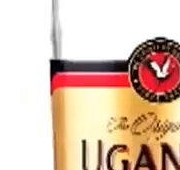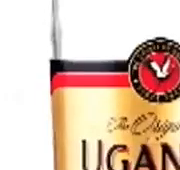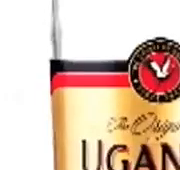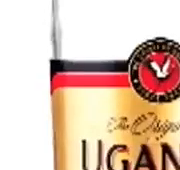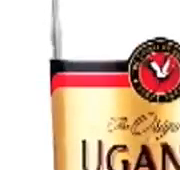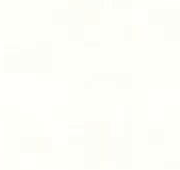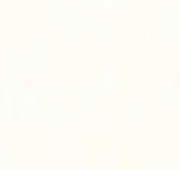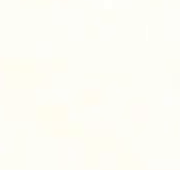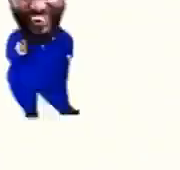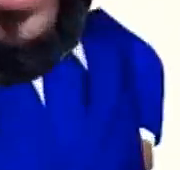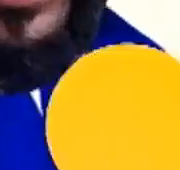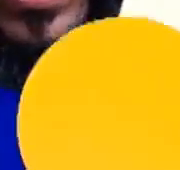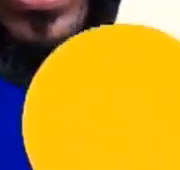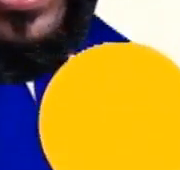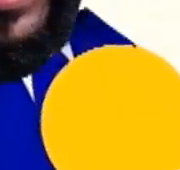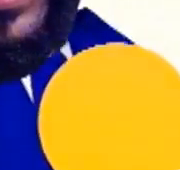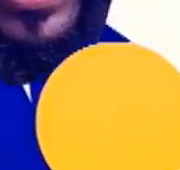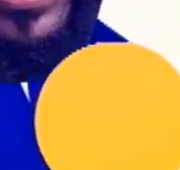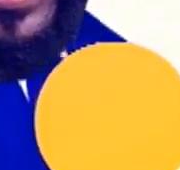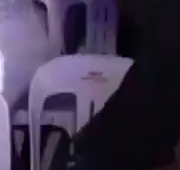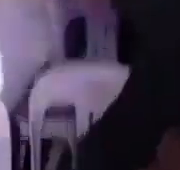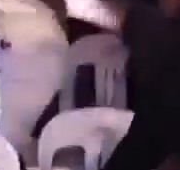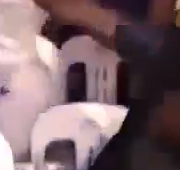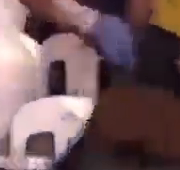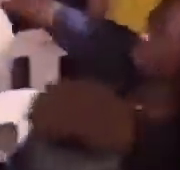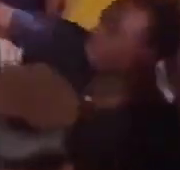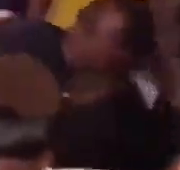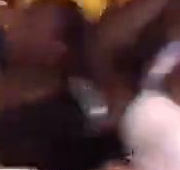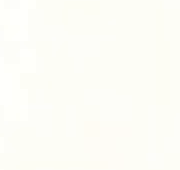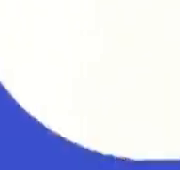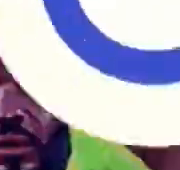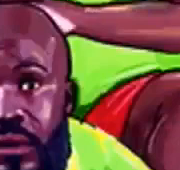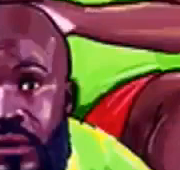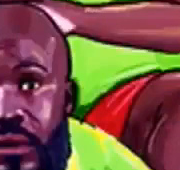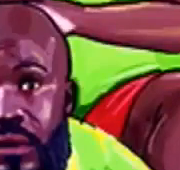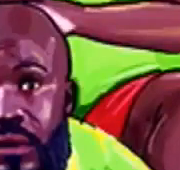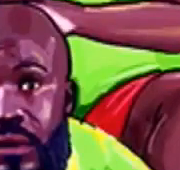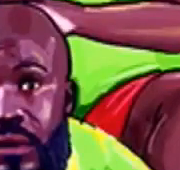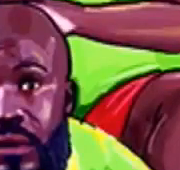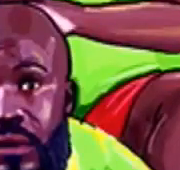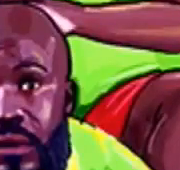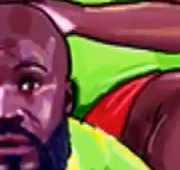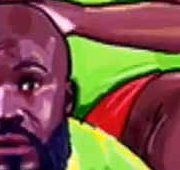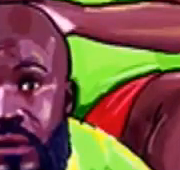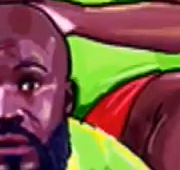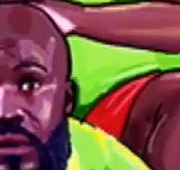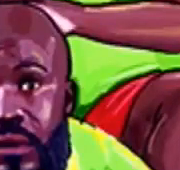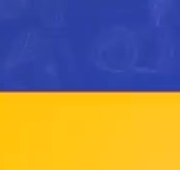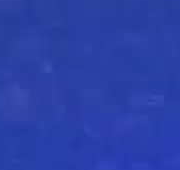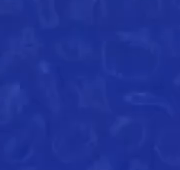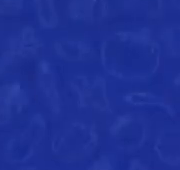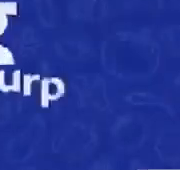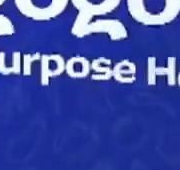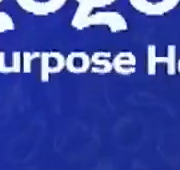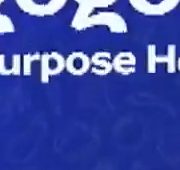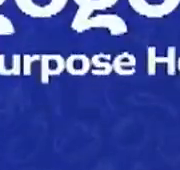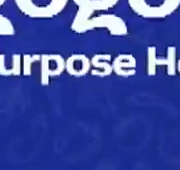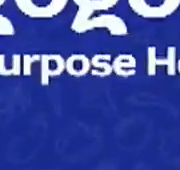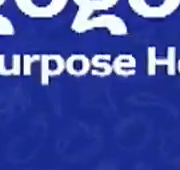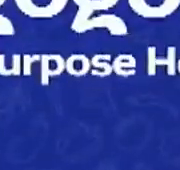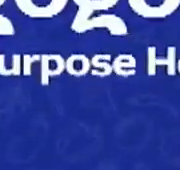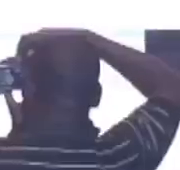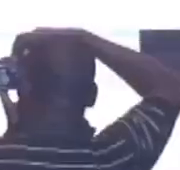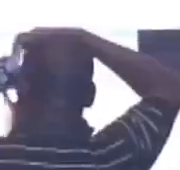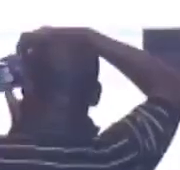Uganda waraji bakusako manrane chikona tena tekomu siku sizoni ayakuna savu julai kuuma